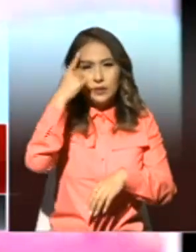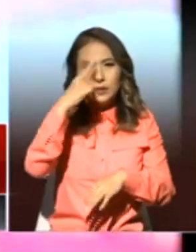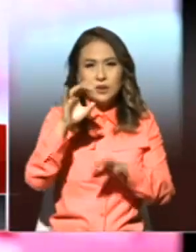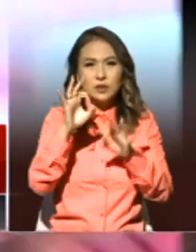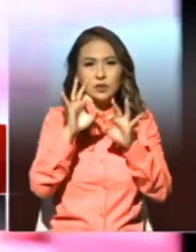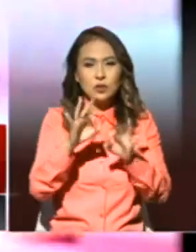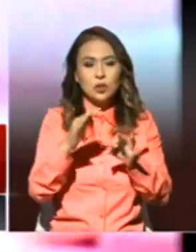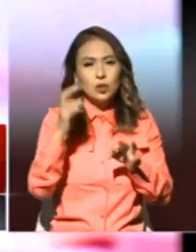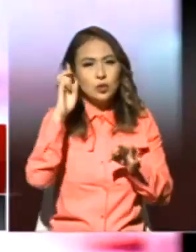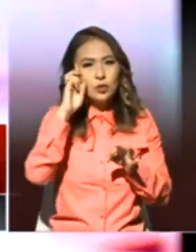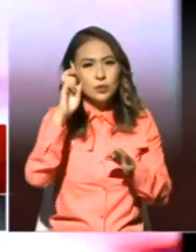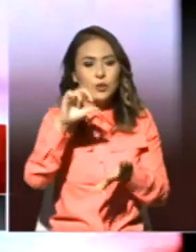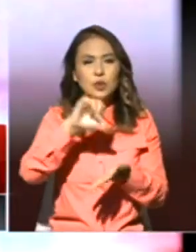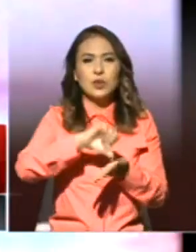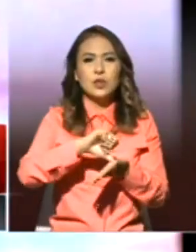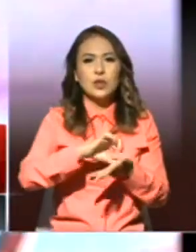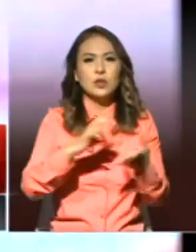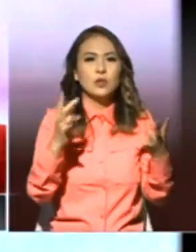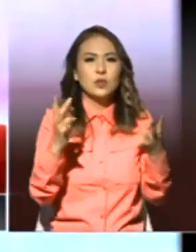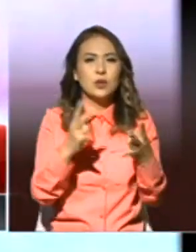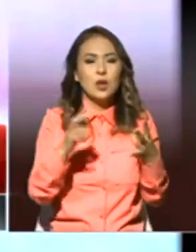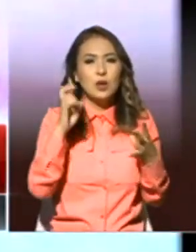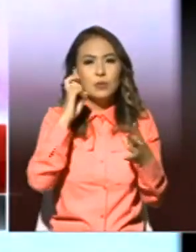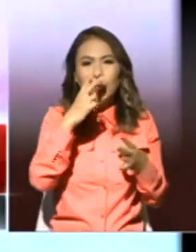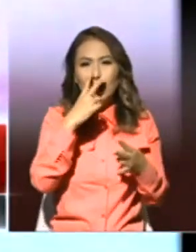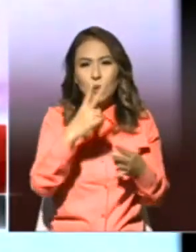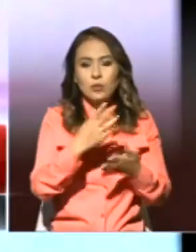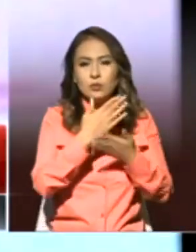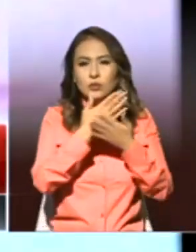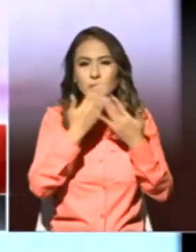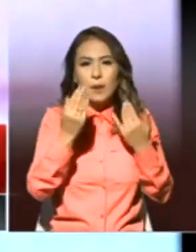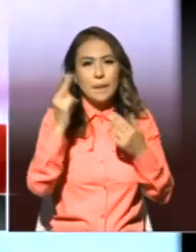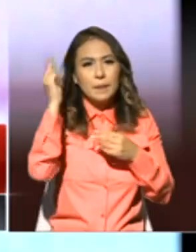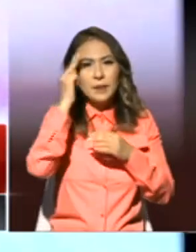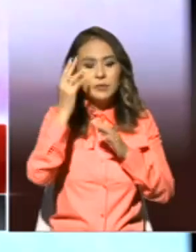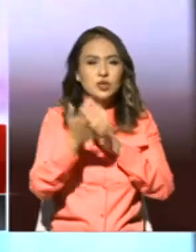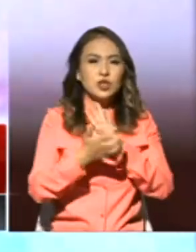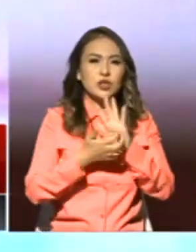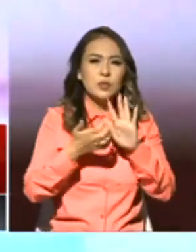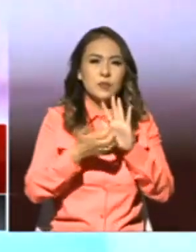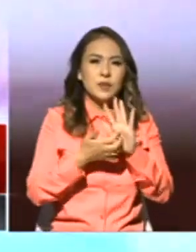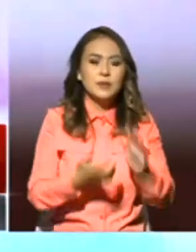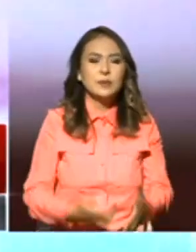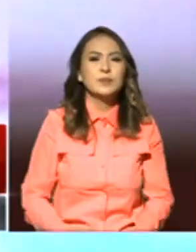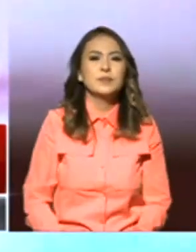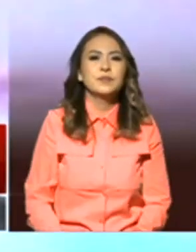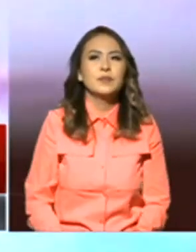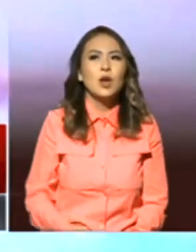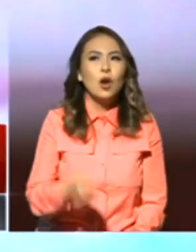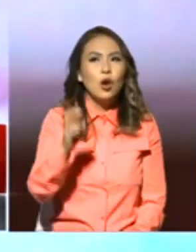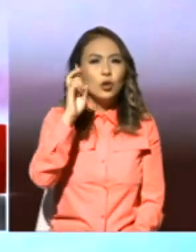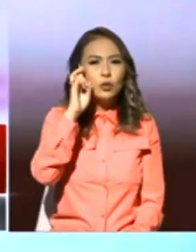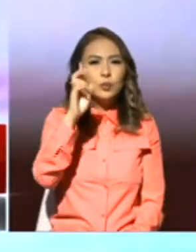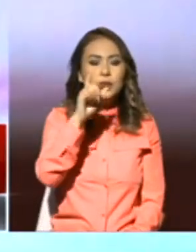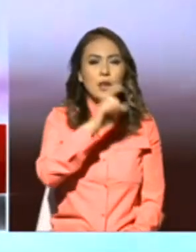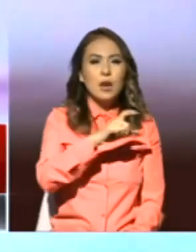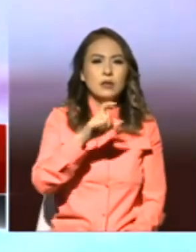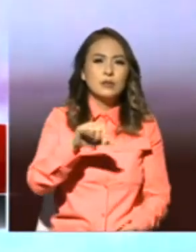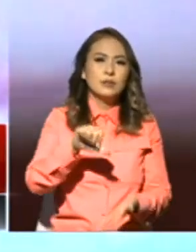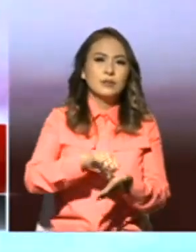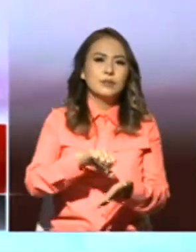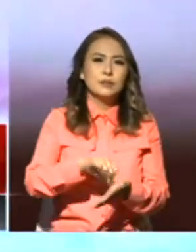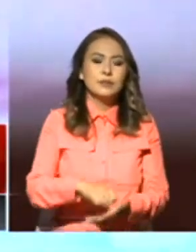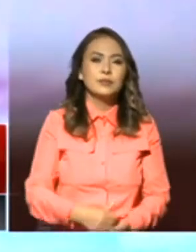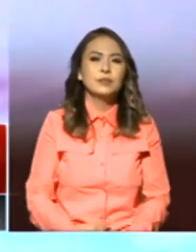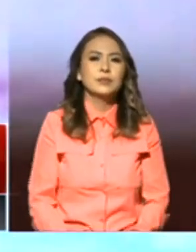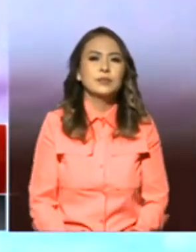оған үкімет атсалысу керек. Үкімет оны көріп отырған жоқ, өйткені білімдері жетпей ма, сондай сияқты. үкіметтің азаматтары болса, кәр жанын алады мен осы. Жоқ,